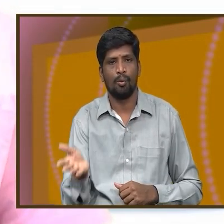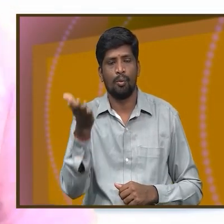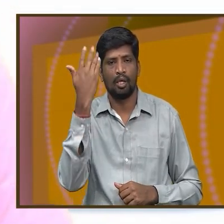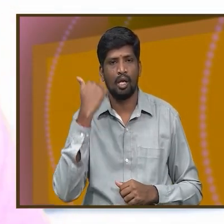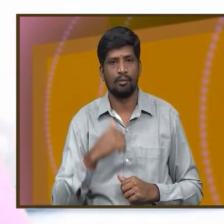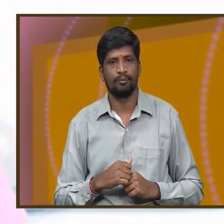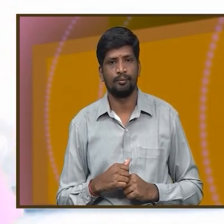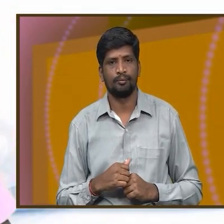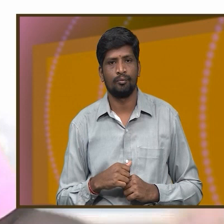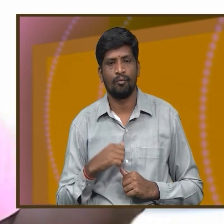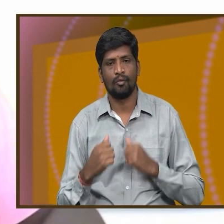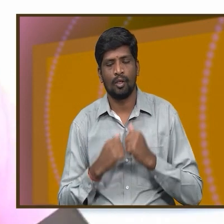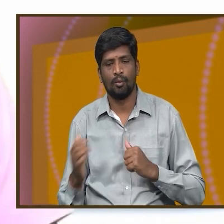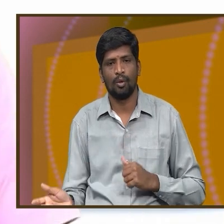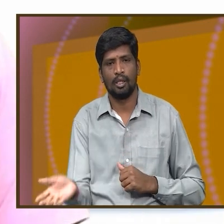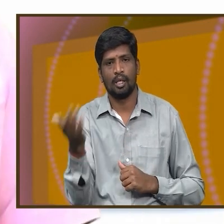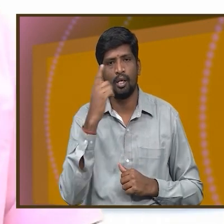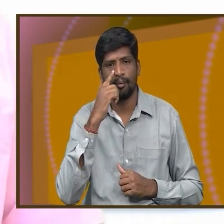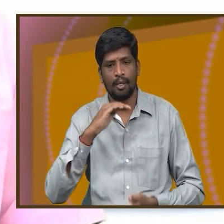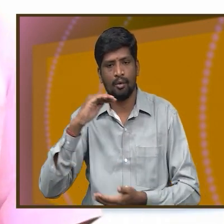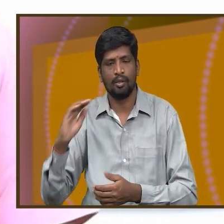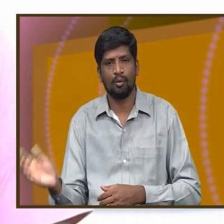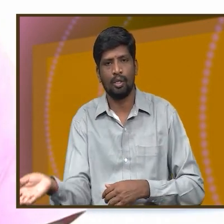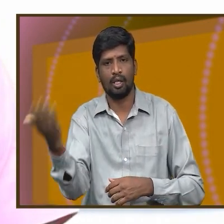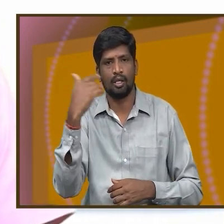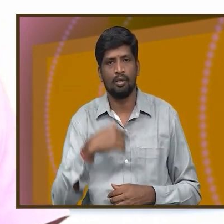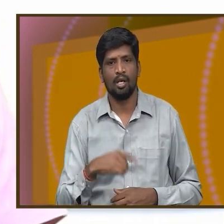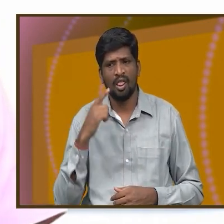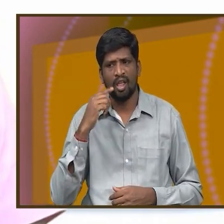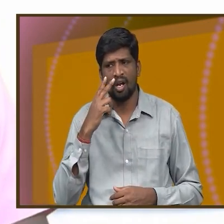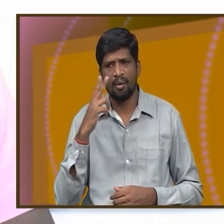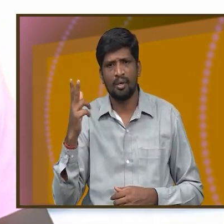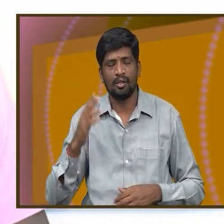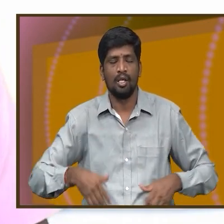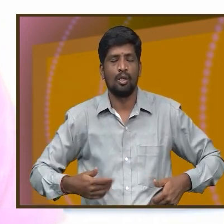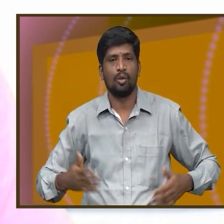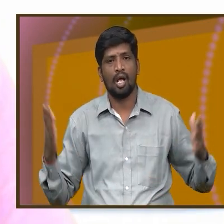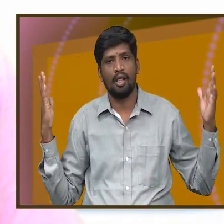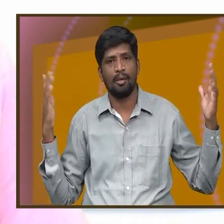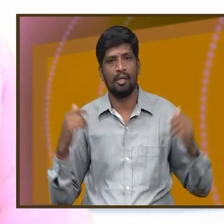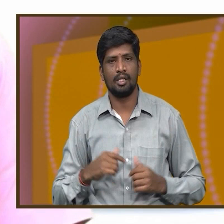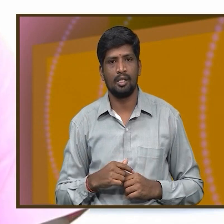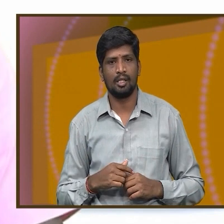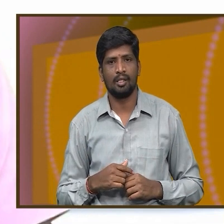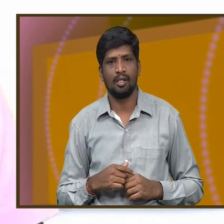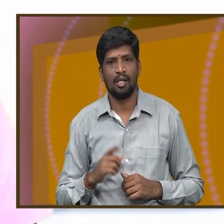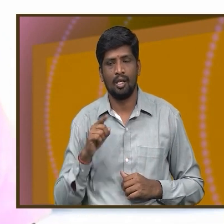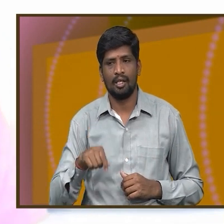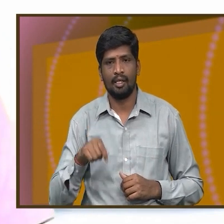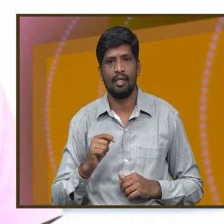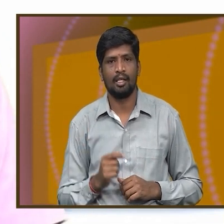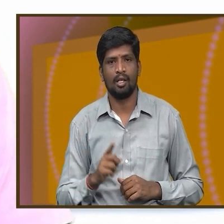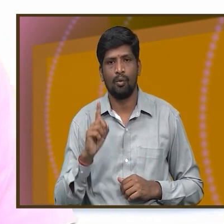சந்தின் வழியாக ஓடி ஓடி செல்கிறாள். மாரியை வந்து அவருக்கு ரொம்ப சந்தோஷமாக போச்சு. சே, இன்றைக்கி